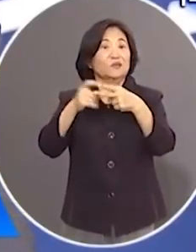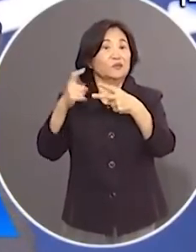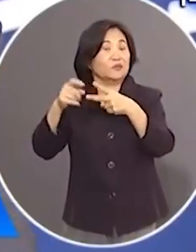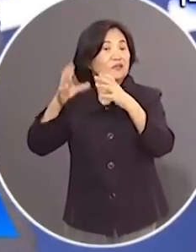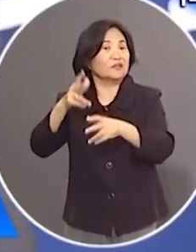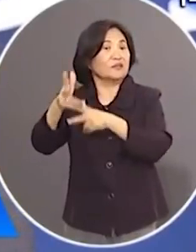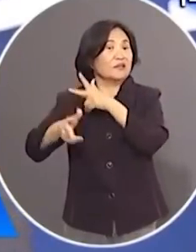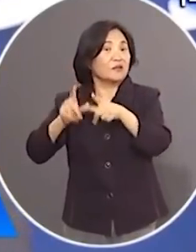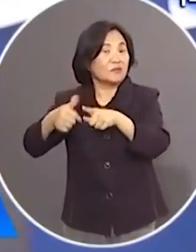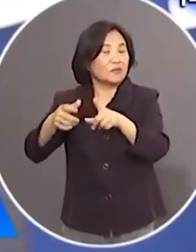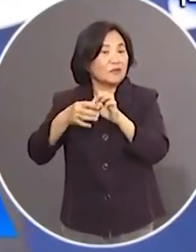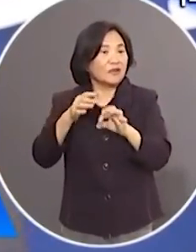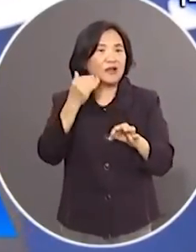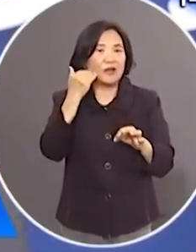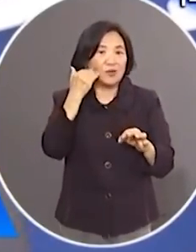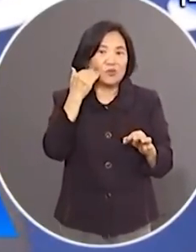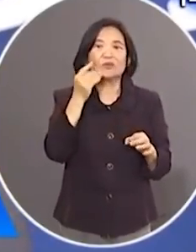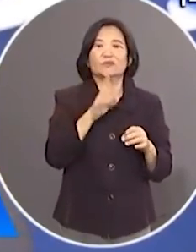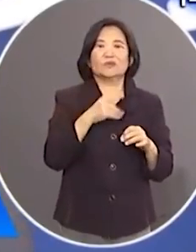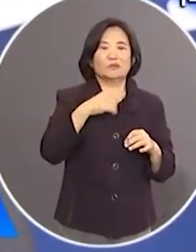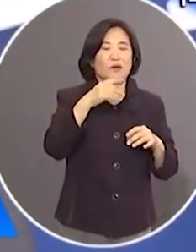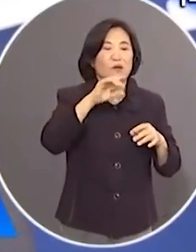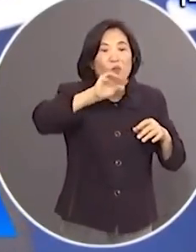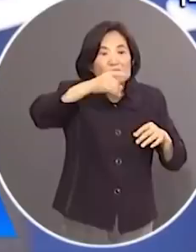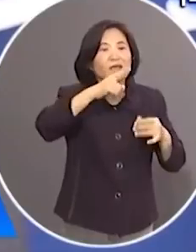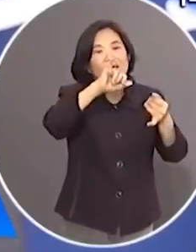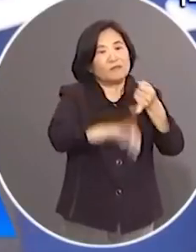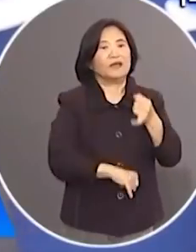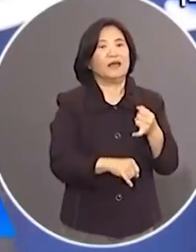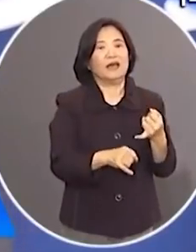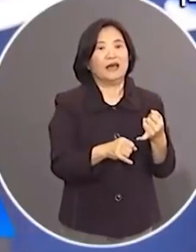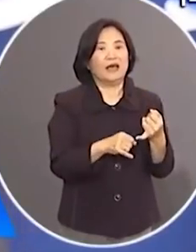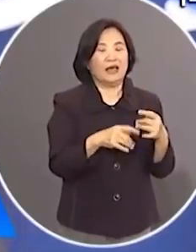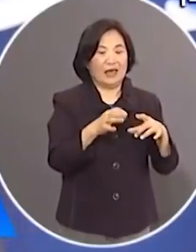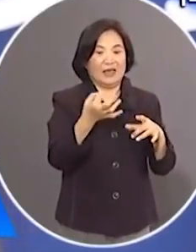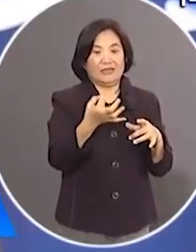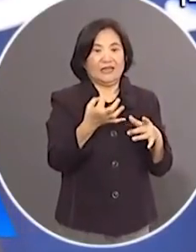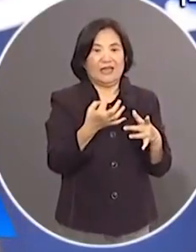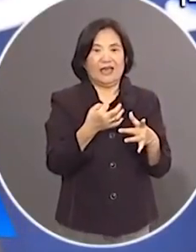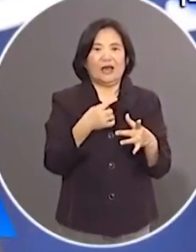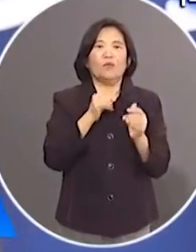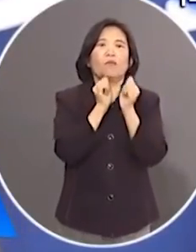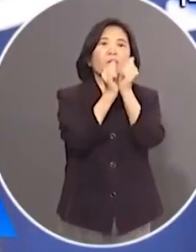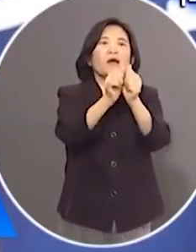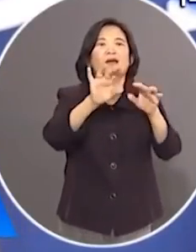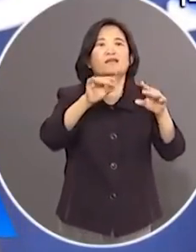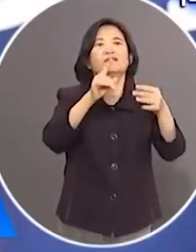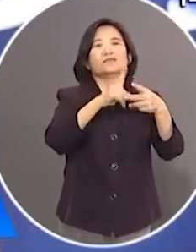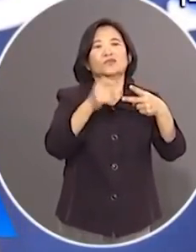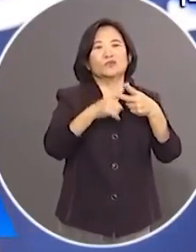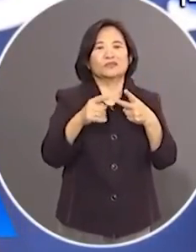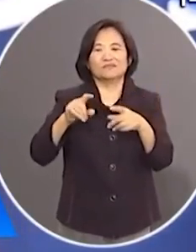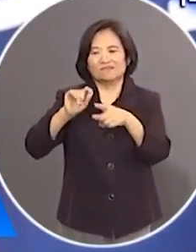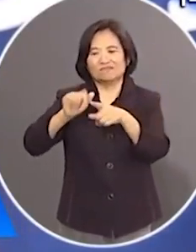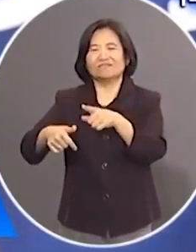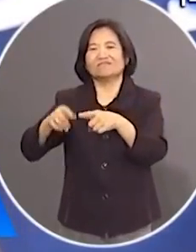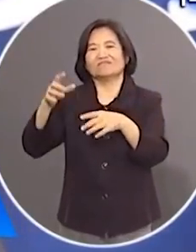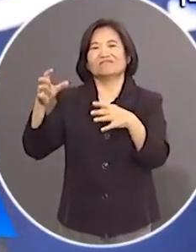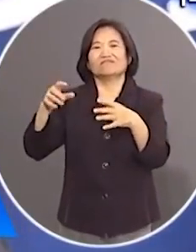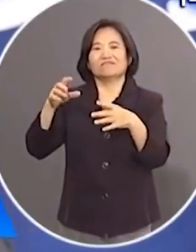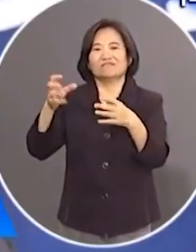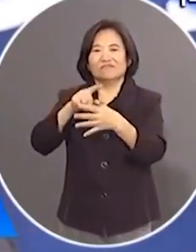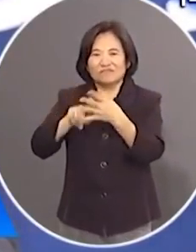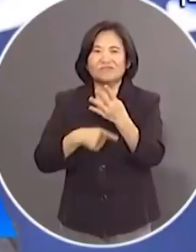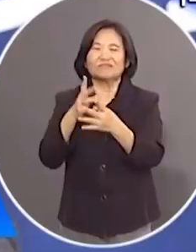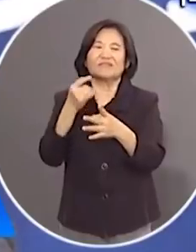来，所以被关进了土城看守所。公司的同事可以就近来看我讨论。当员工